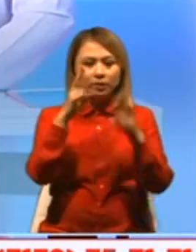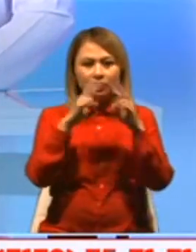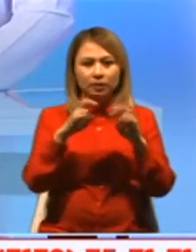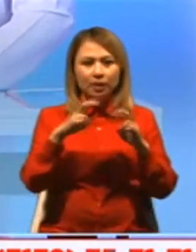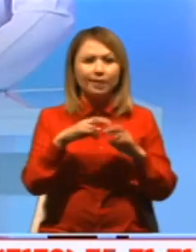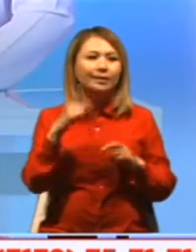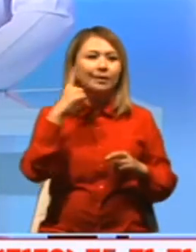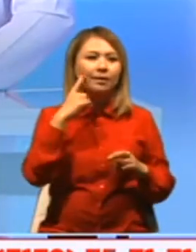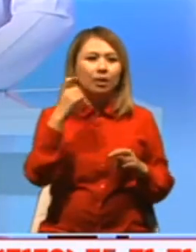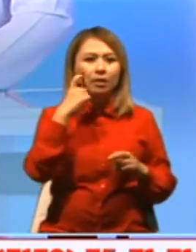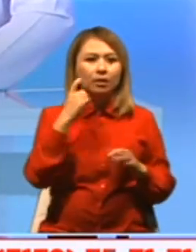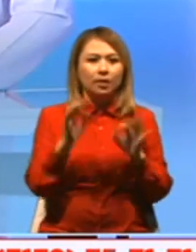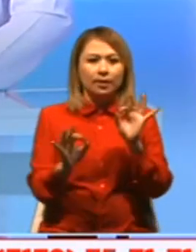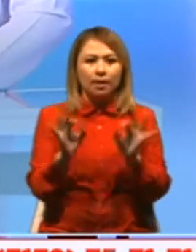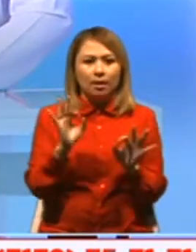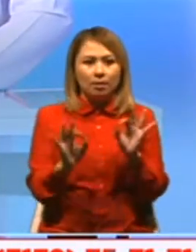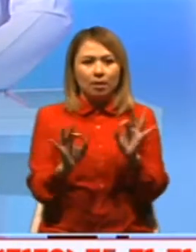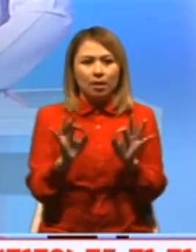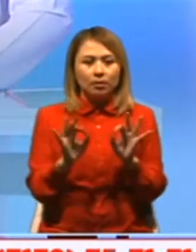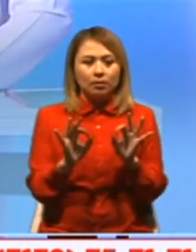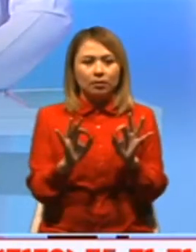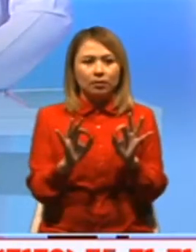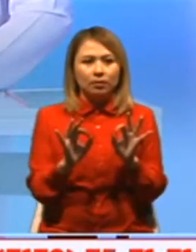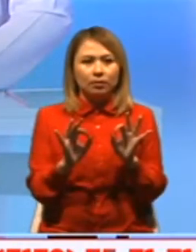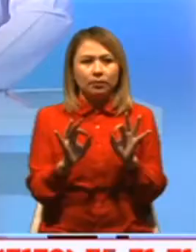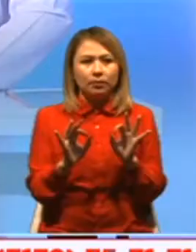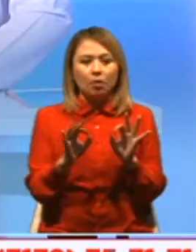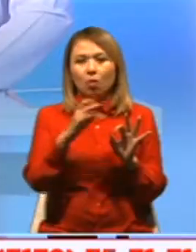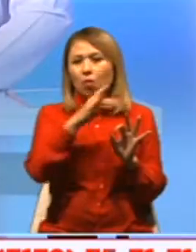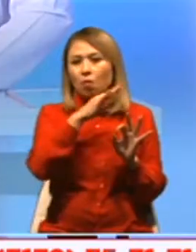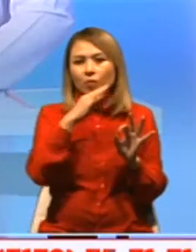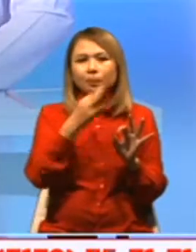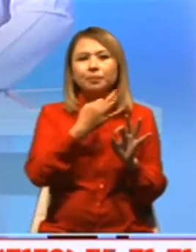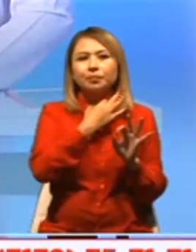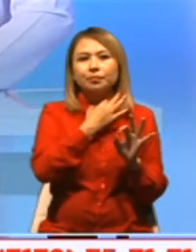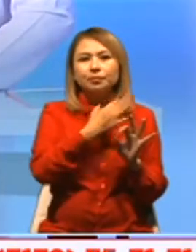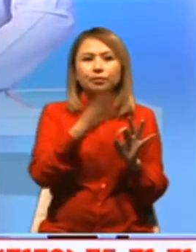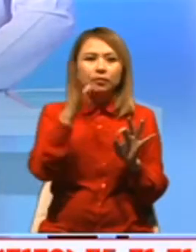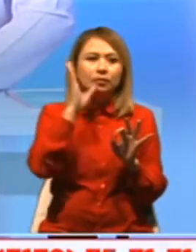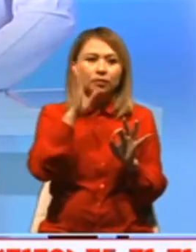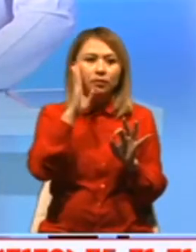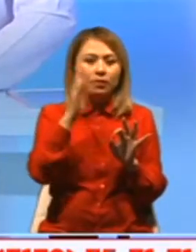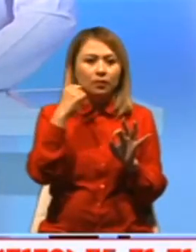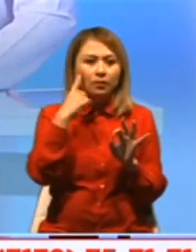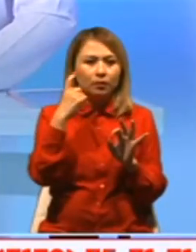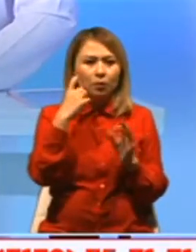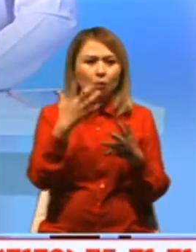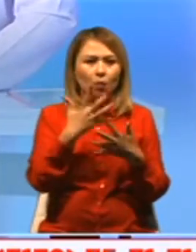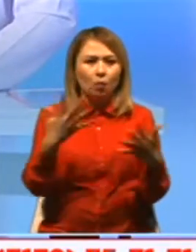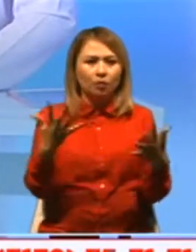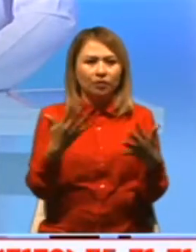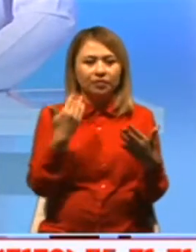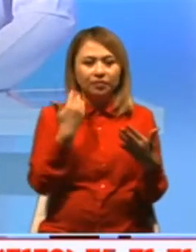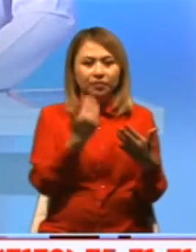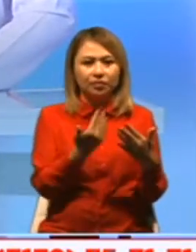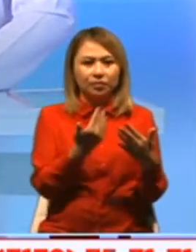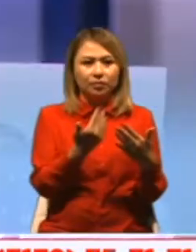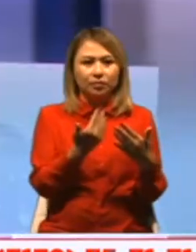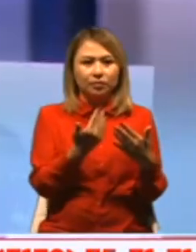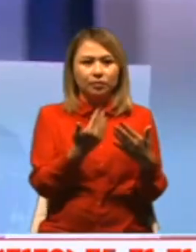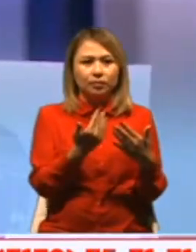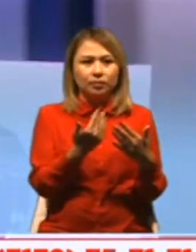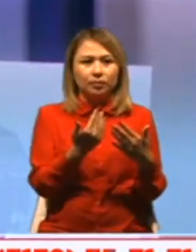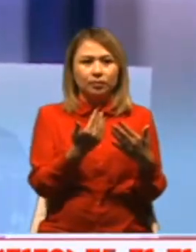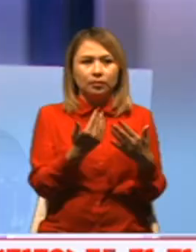мөлшері қалыпты деп айтты дейді. Ал енді көп шөлдеудің белгісінің бірі ол қант диабетіне деген сұрақ